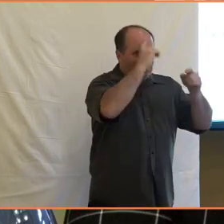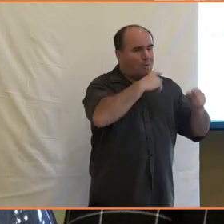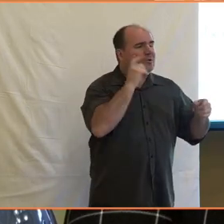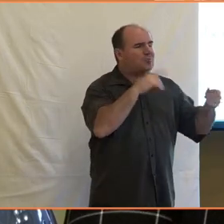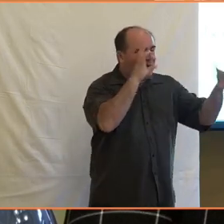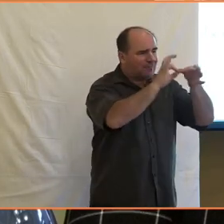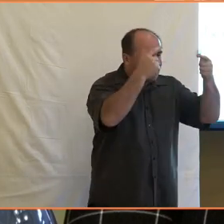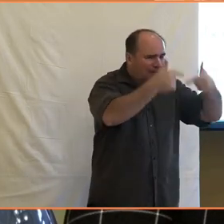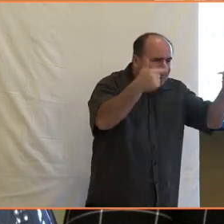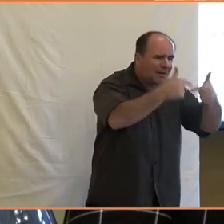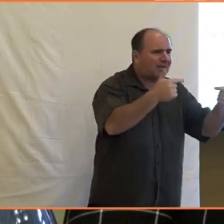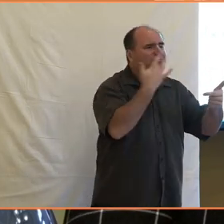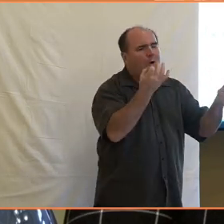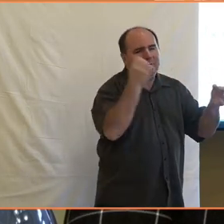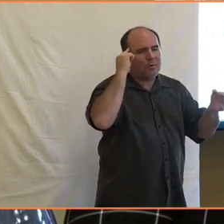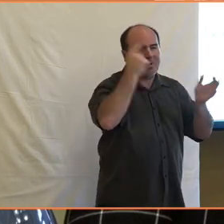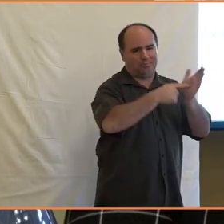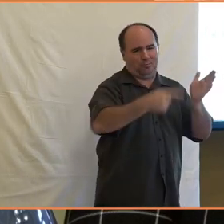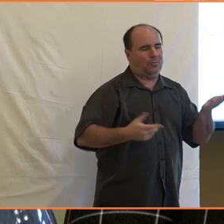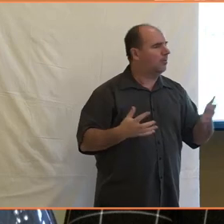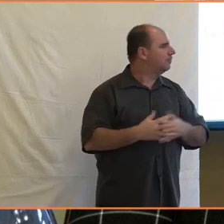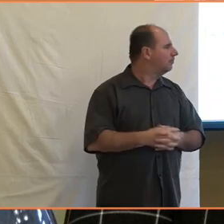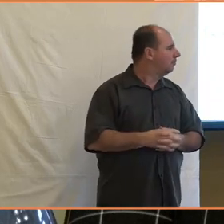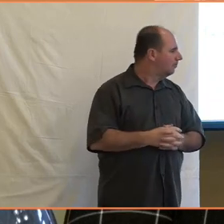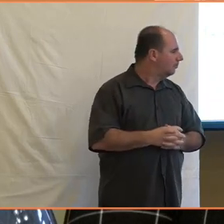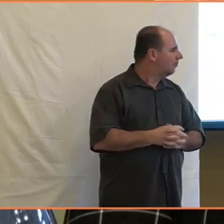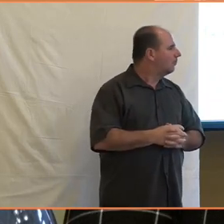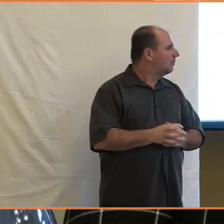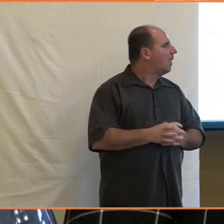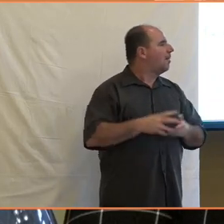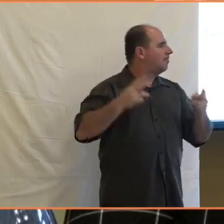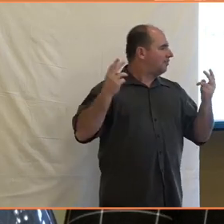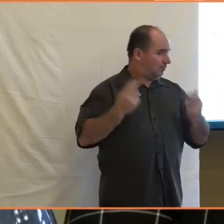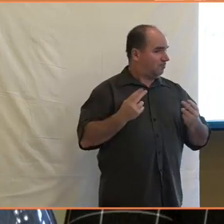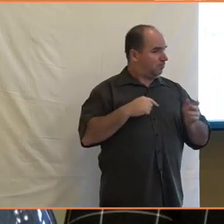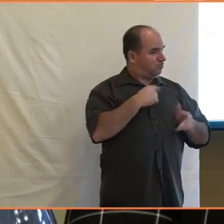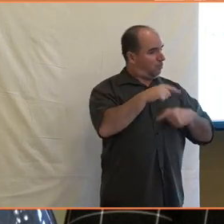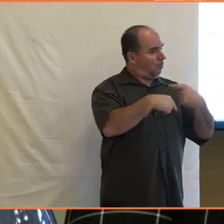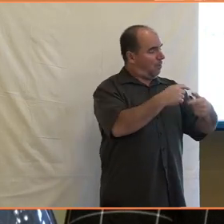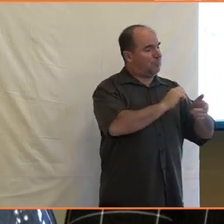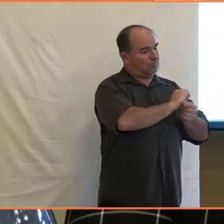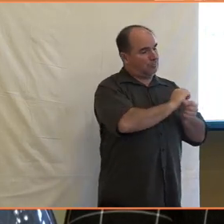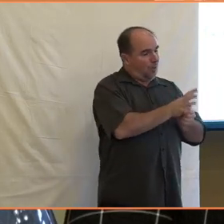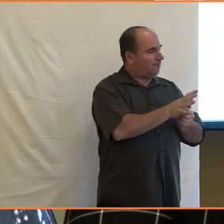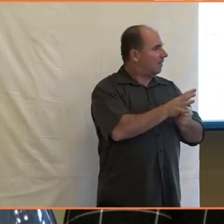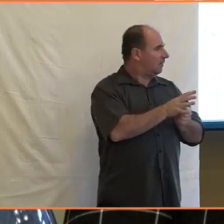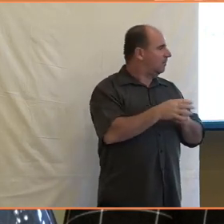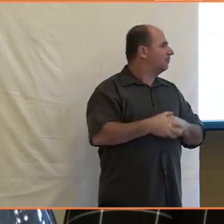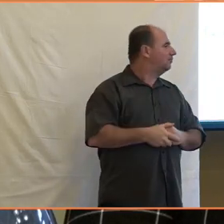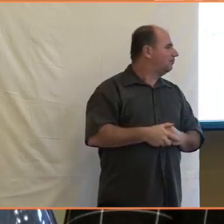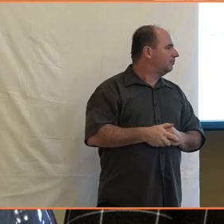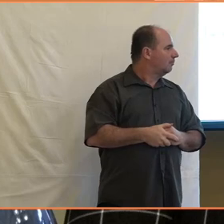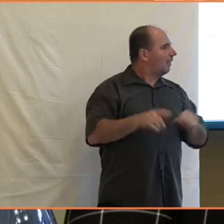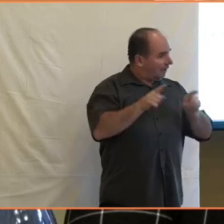osobního kontaktu. Podobně to bylo třeba s tím očkováním jako u covidu. A tady jako velkou roli, která byla třeba testovaná ve Velké